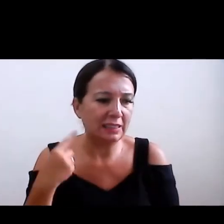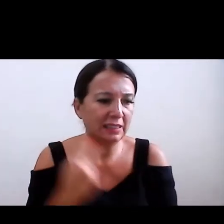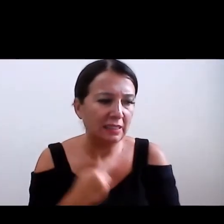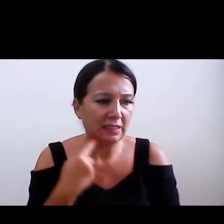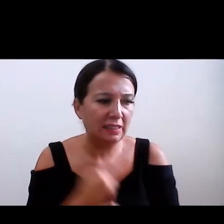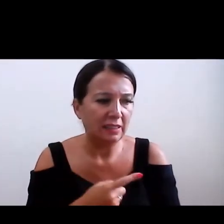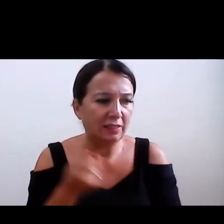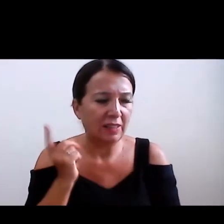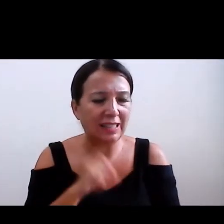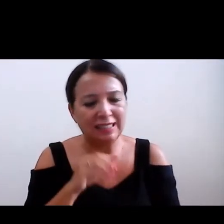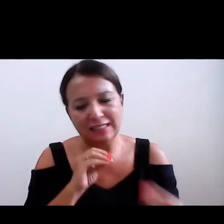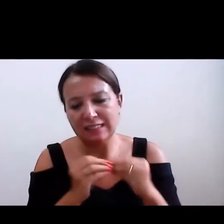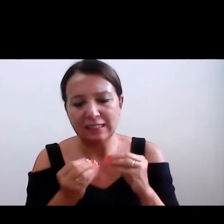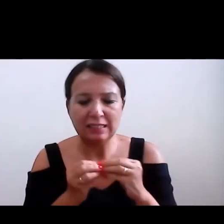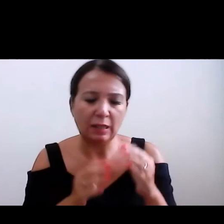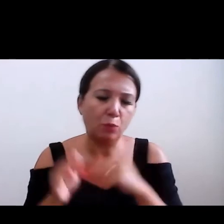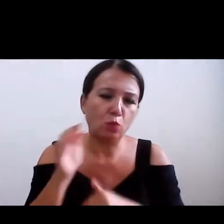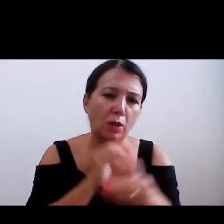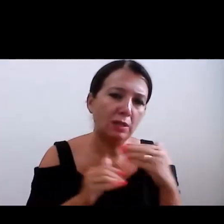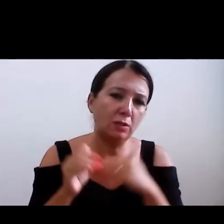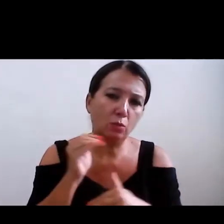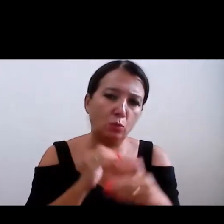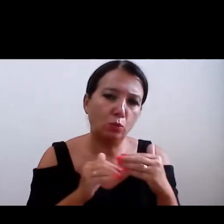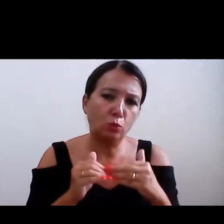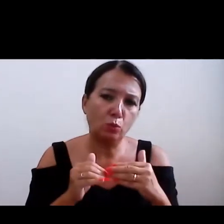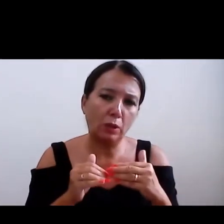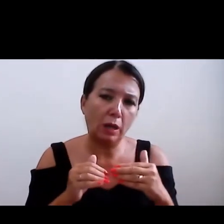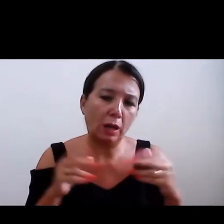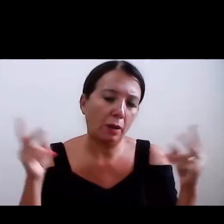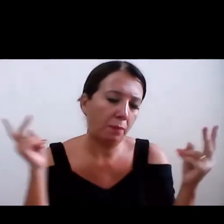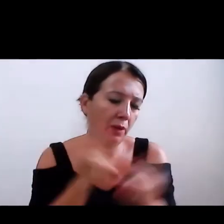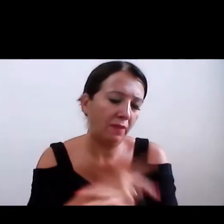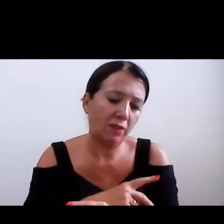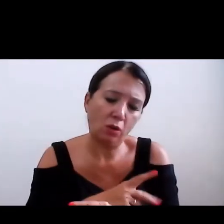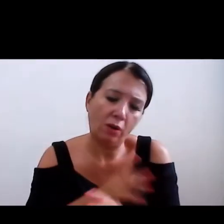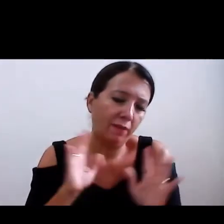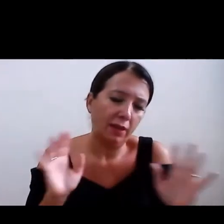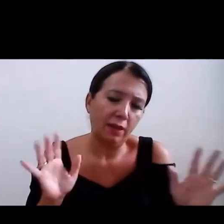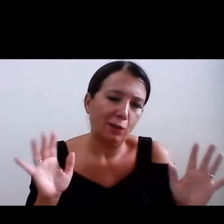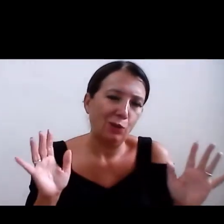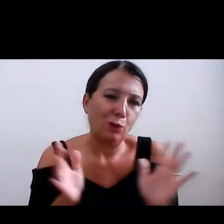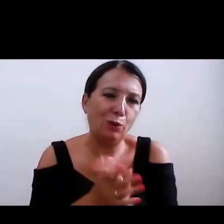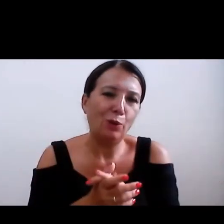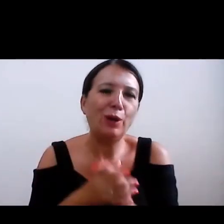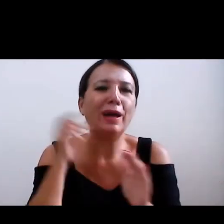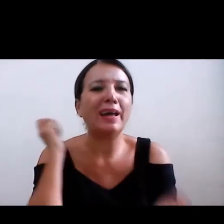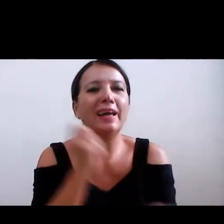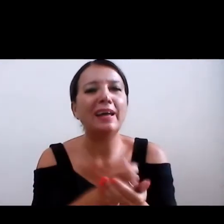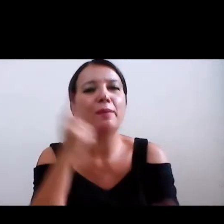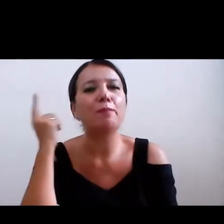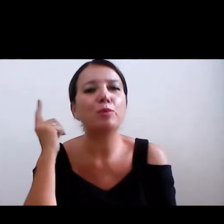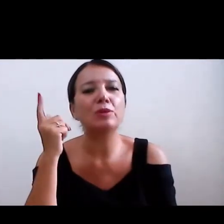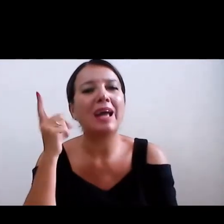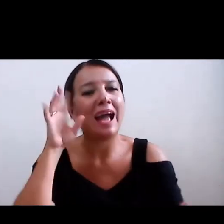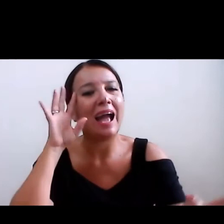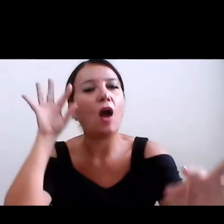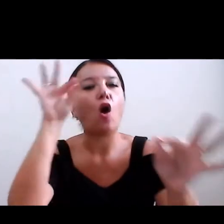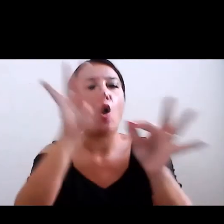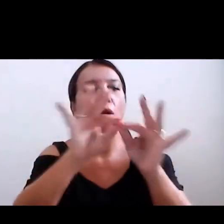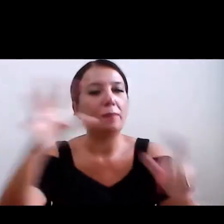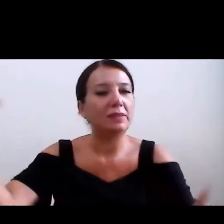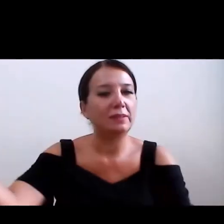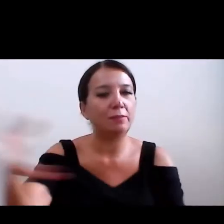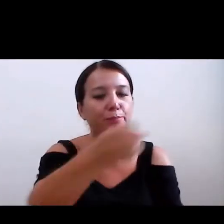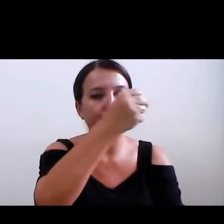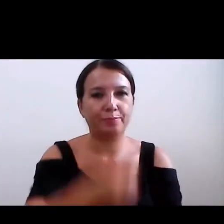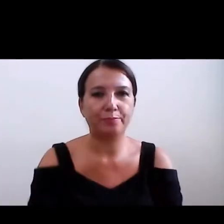un sistema, una struttura. Però è altrettanto vero che l'importante è raggiungere l'obiettivo, insomma.